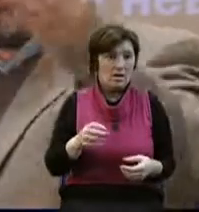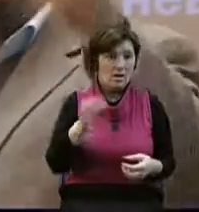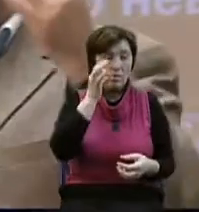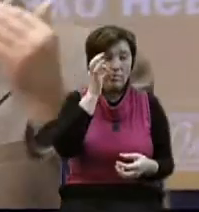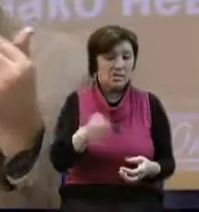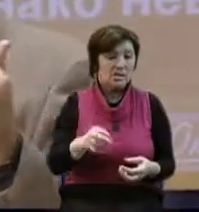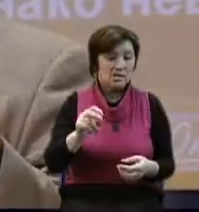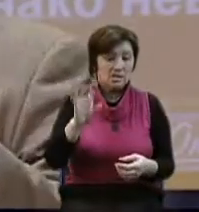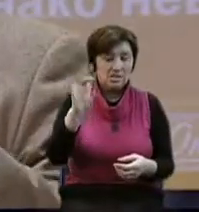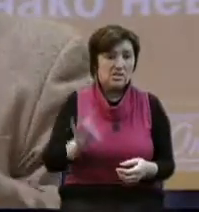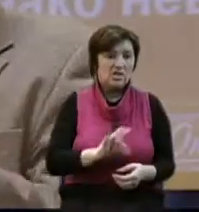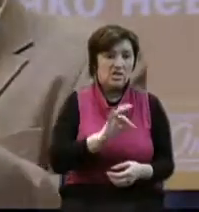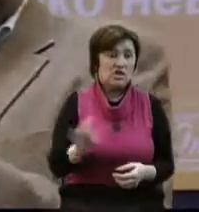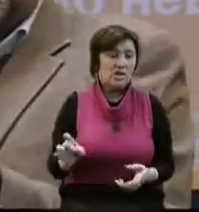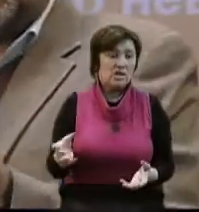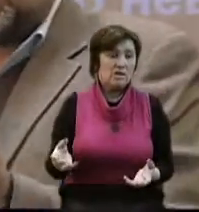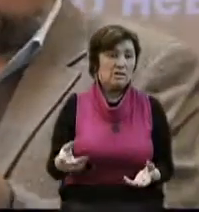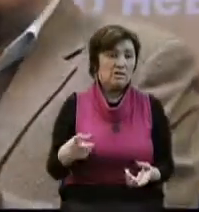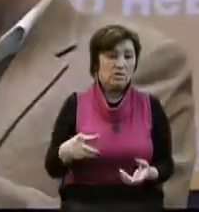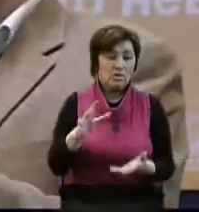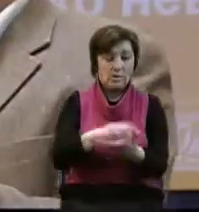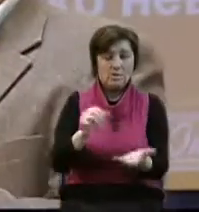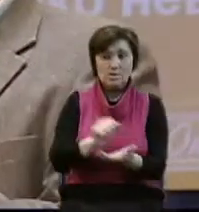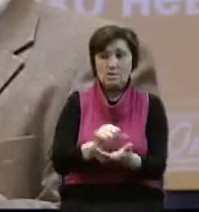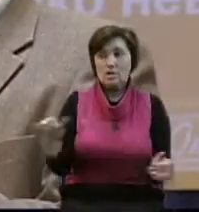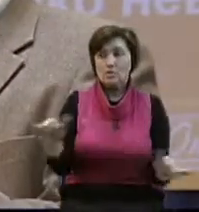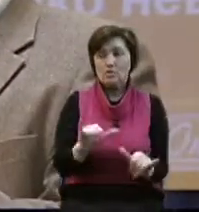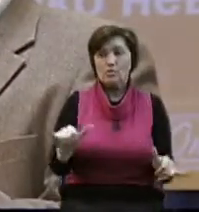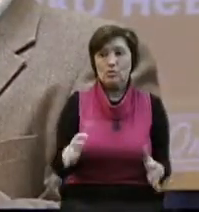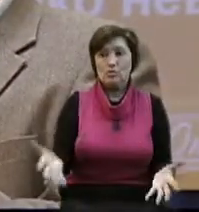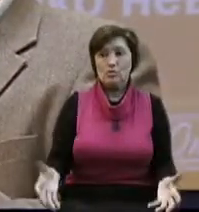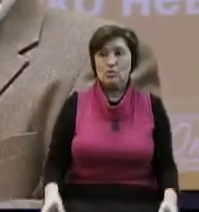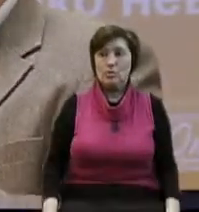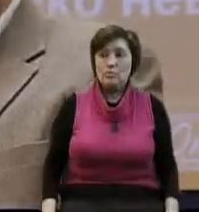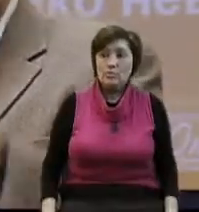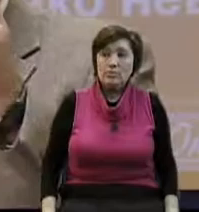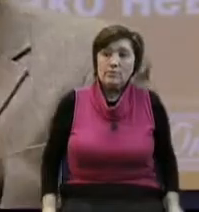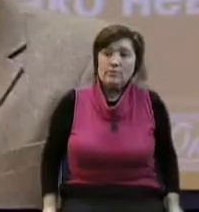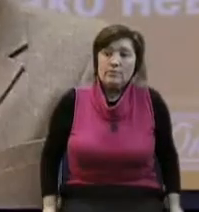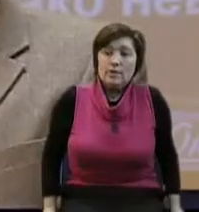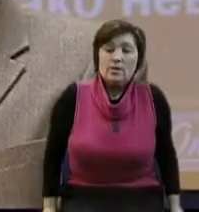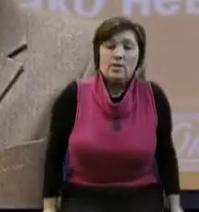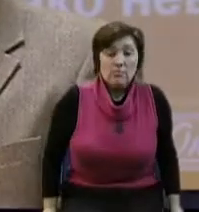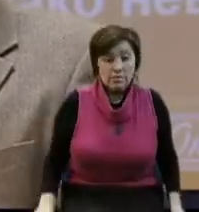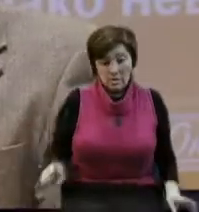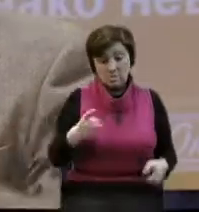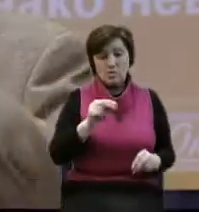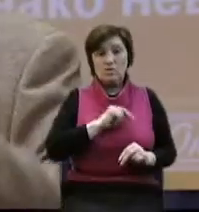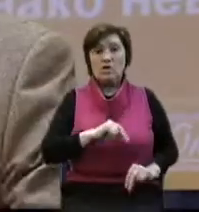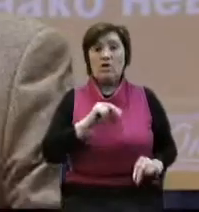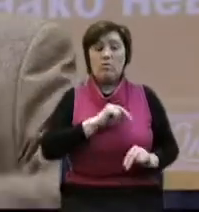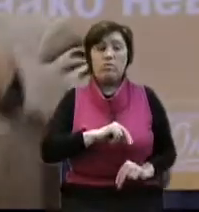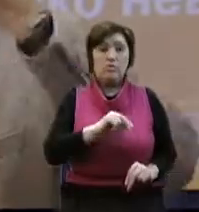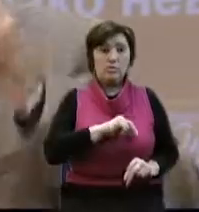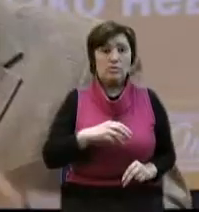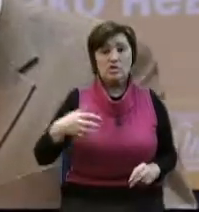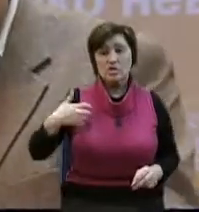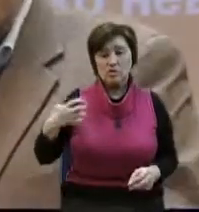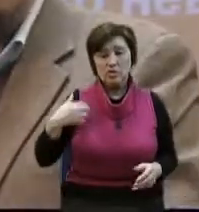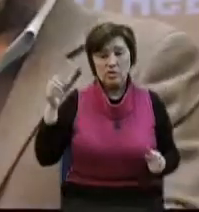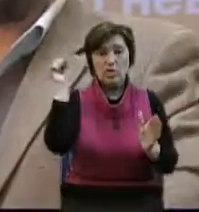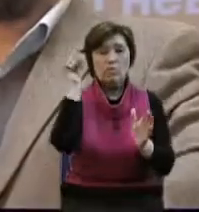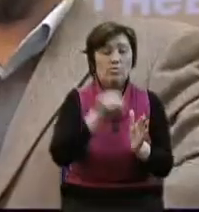в том, что когда они это делают, то они нарушают субботу. Потому что они работают, они животных убивают, они